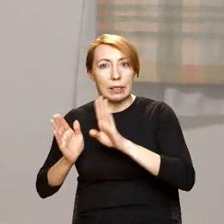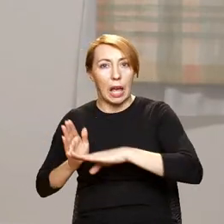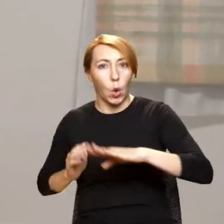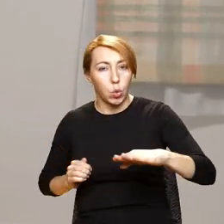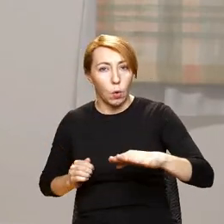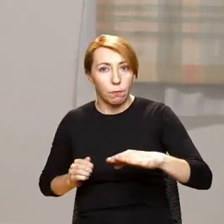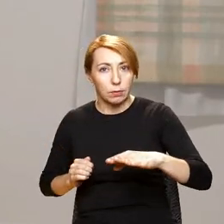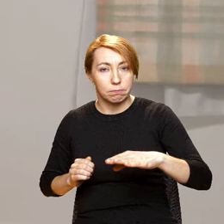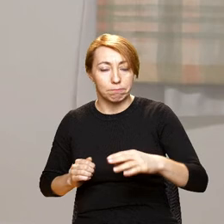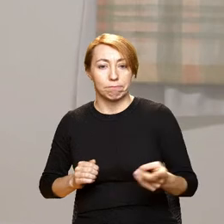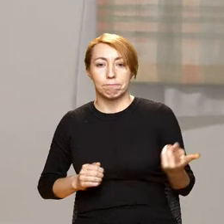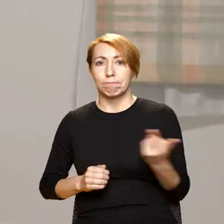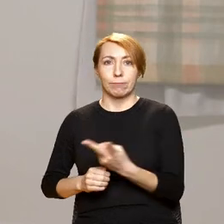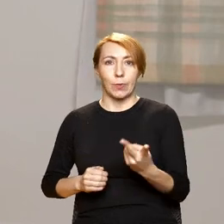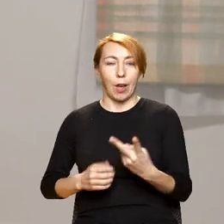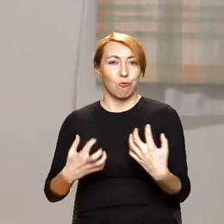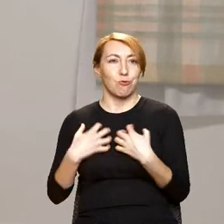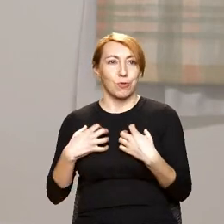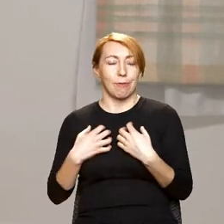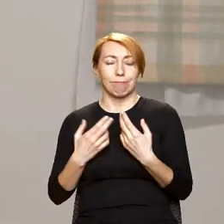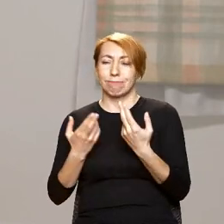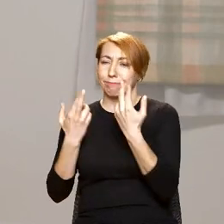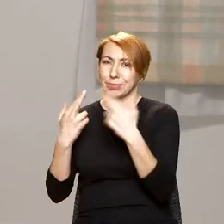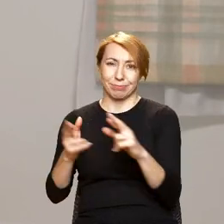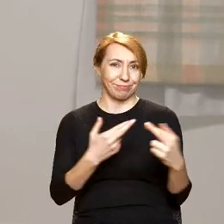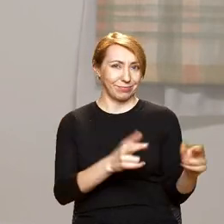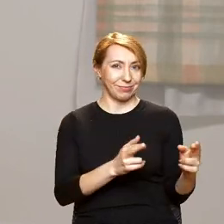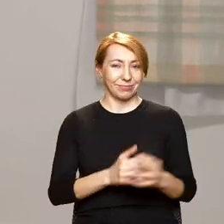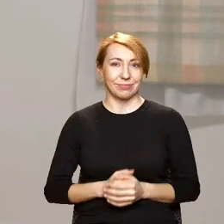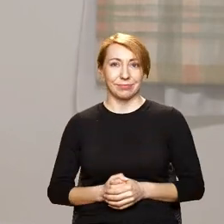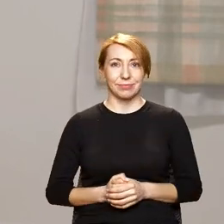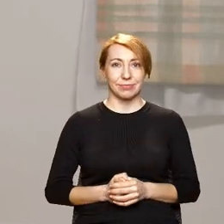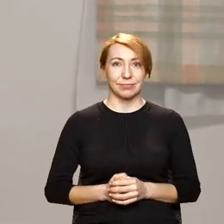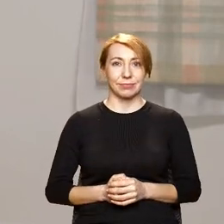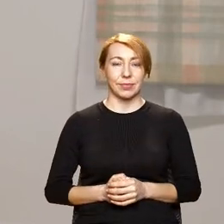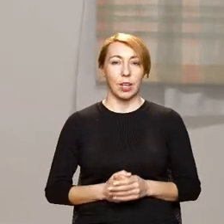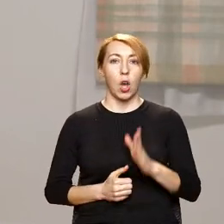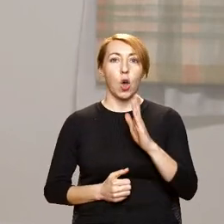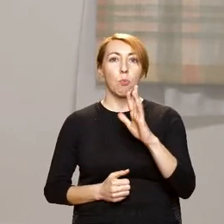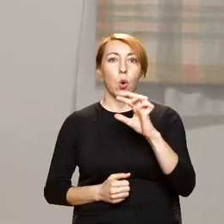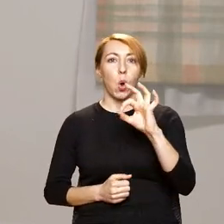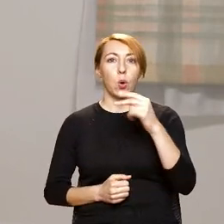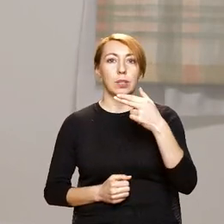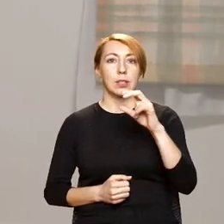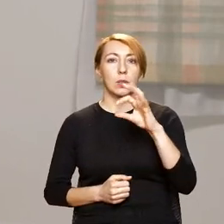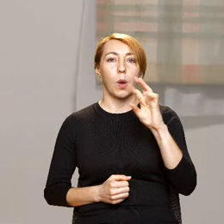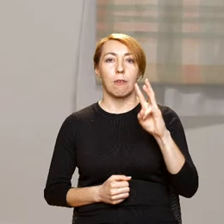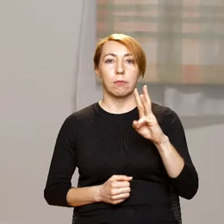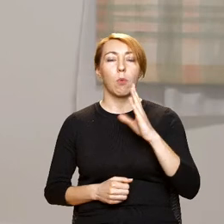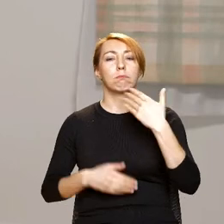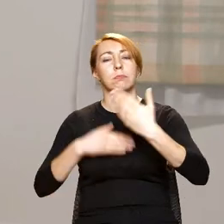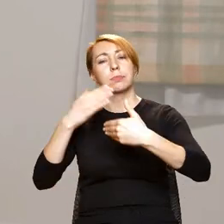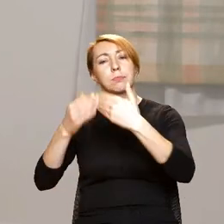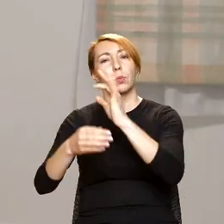narodowych. Przeżyli dwa różne żywoty. Bronisław w późniejszym okresie